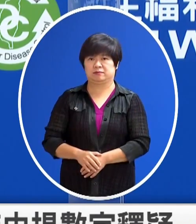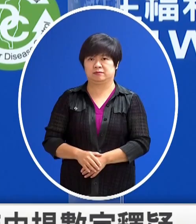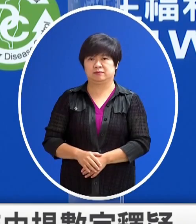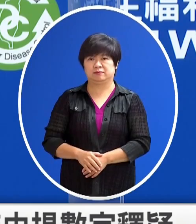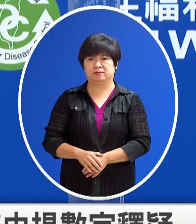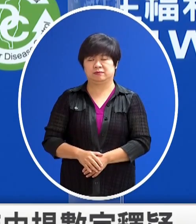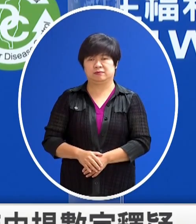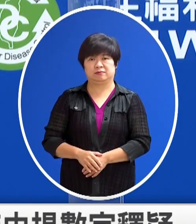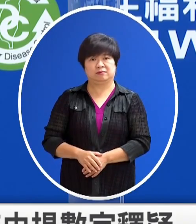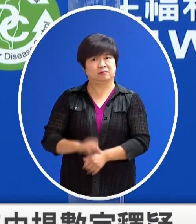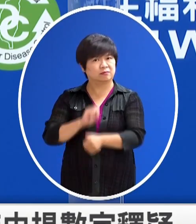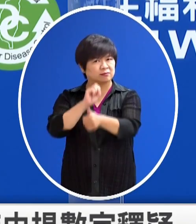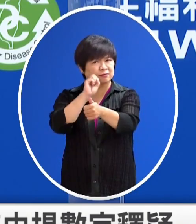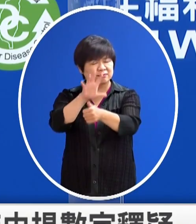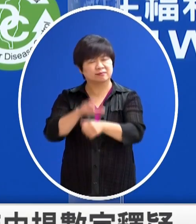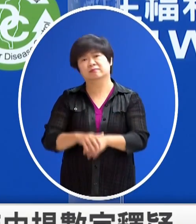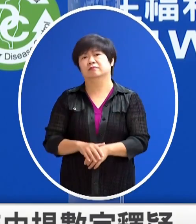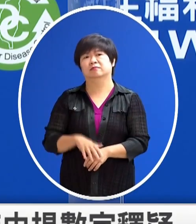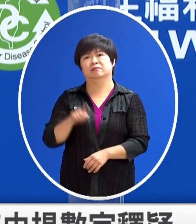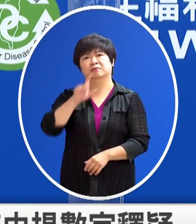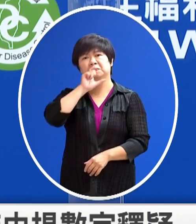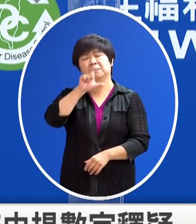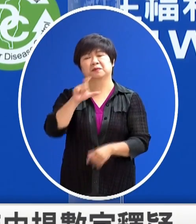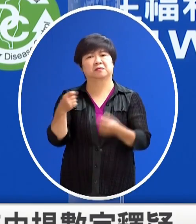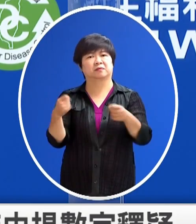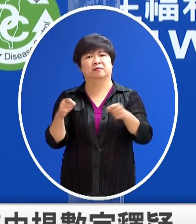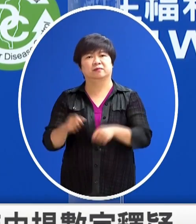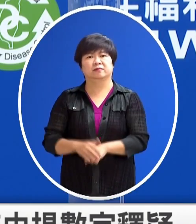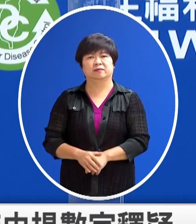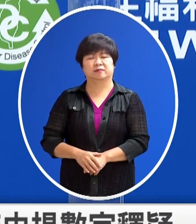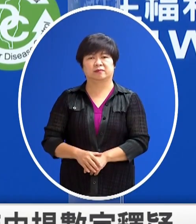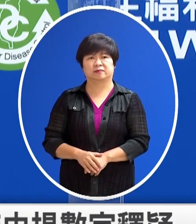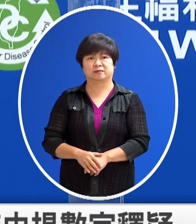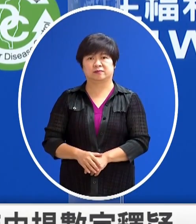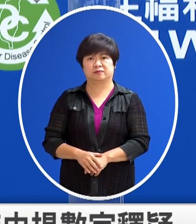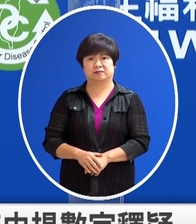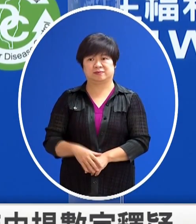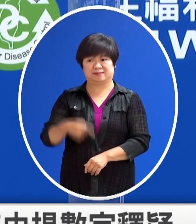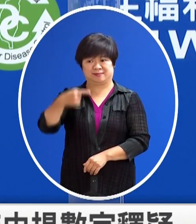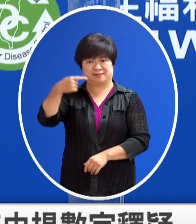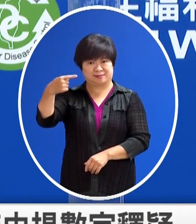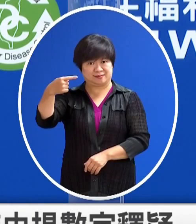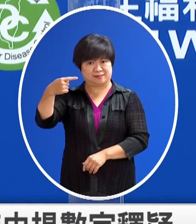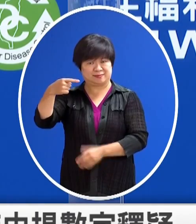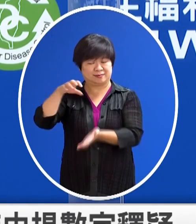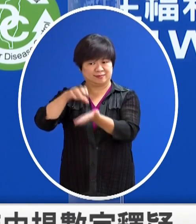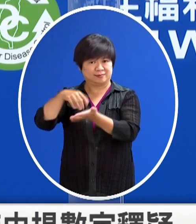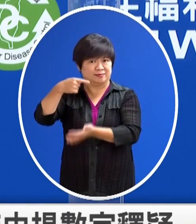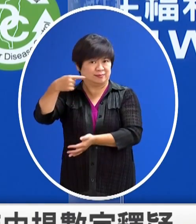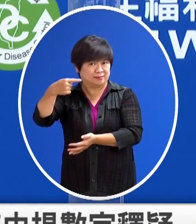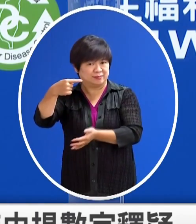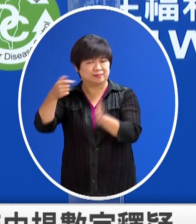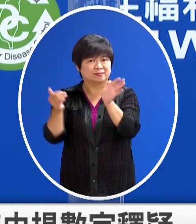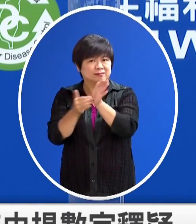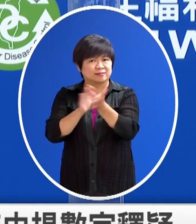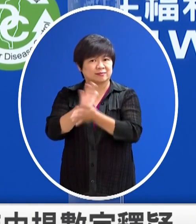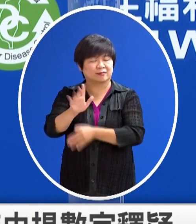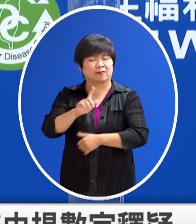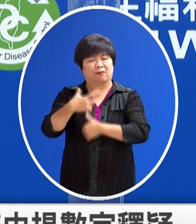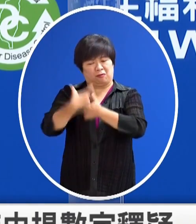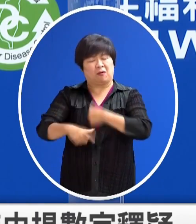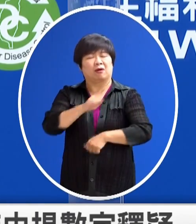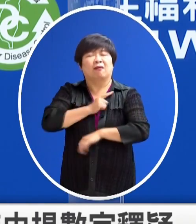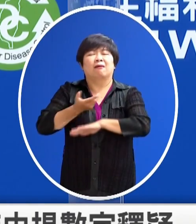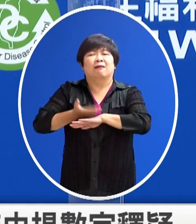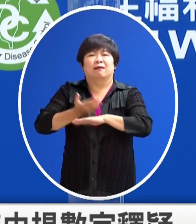了。我只要跟大家讲说，有这一句话就好，就是去讲检疫成阴性之后，然后他自己放心